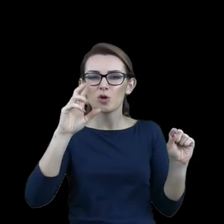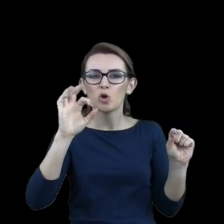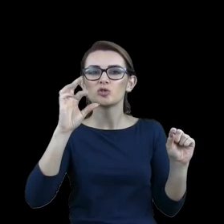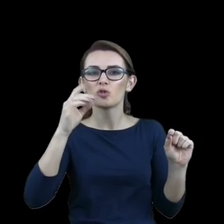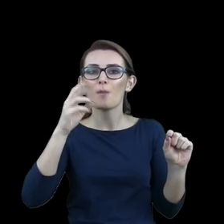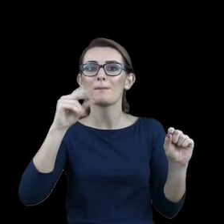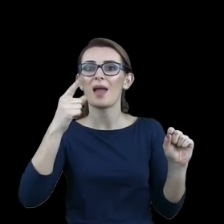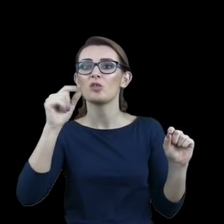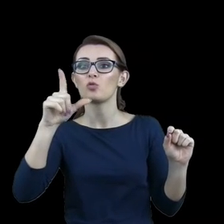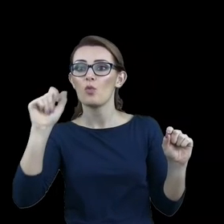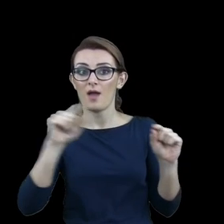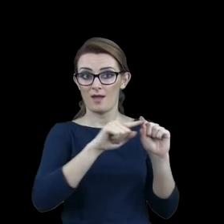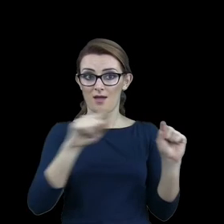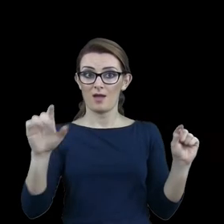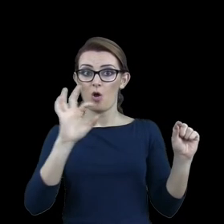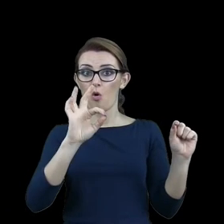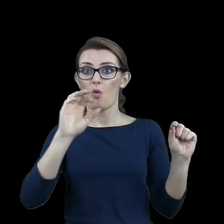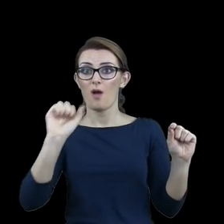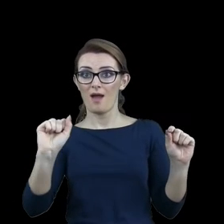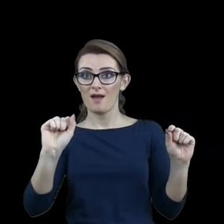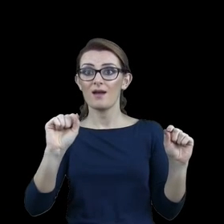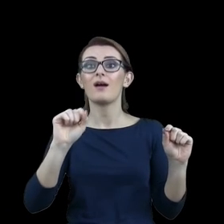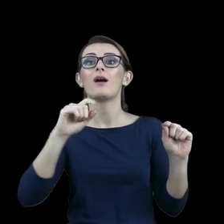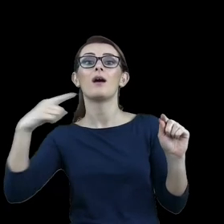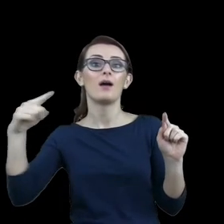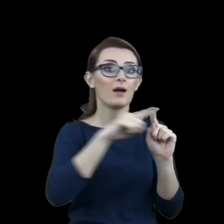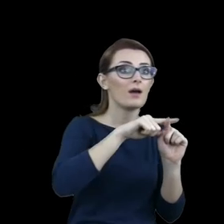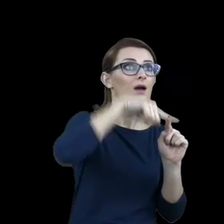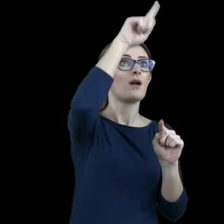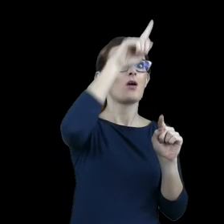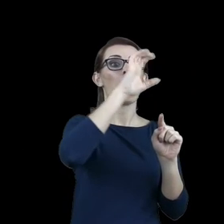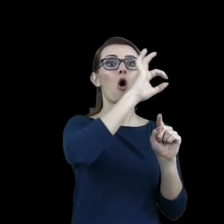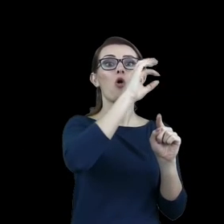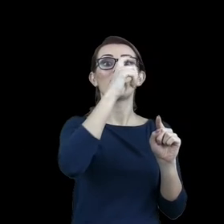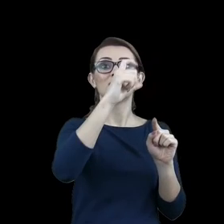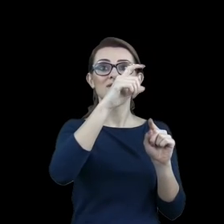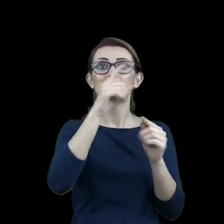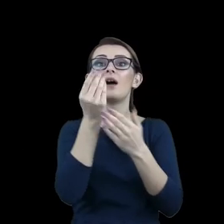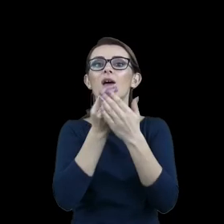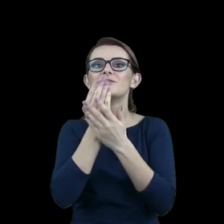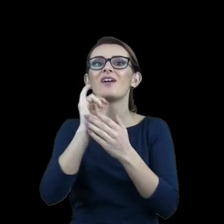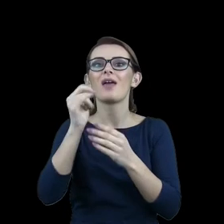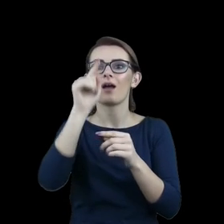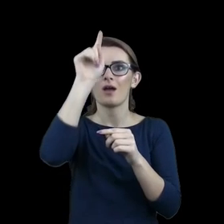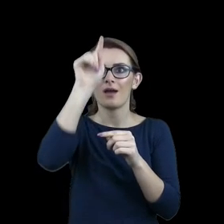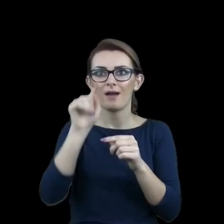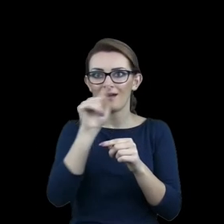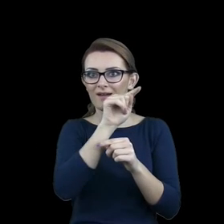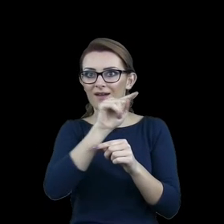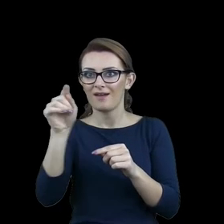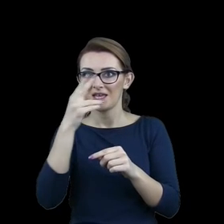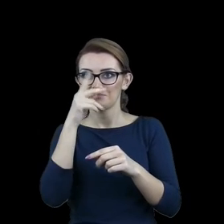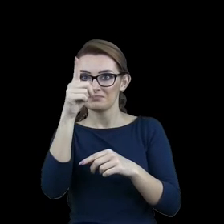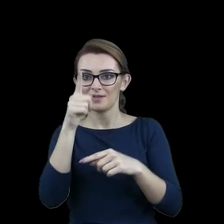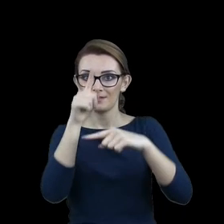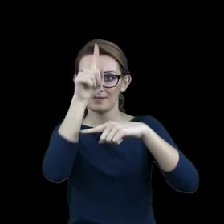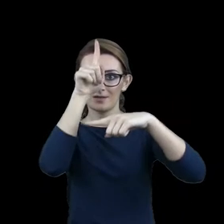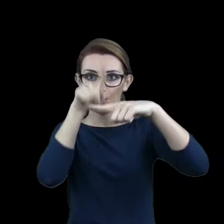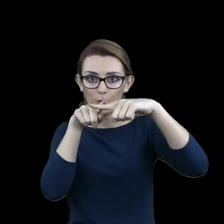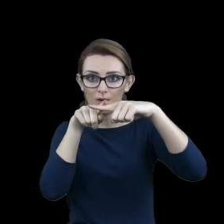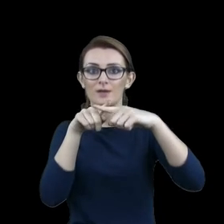ta półprosta OA jest prostopadła, używa się takiego symbolu prostopadłości często, do